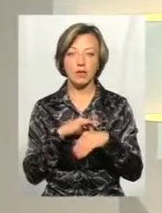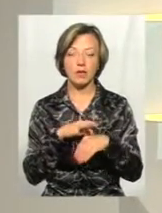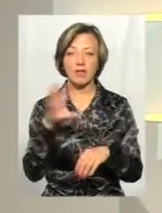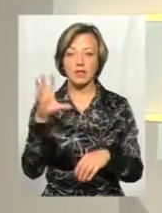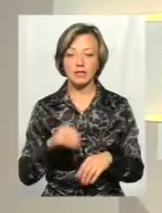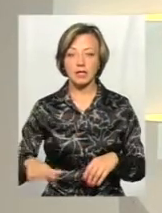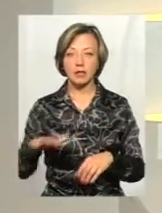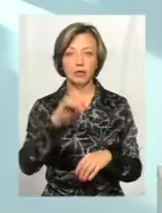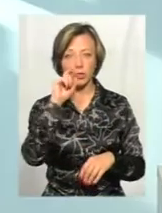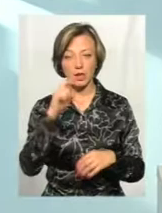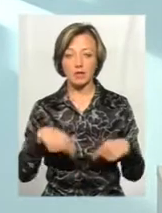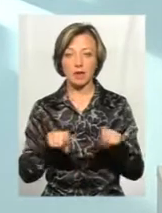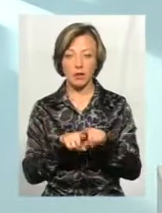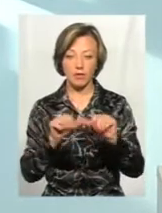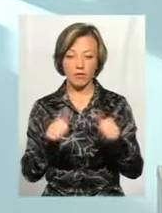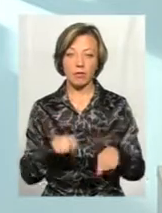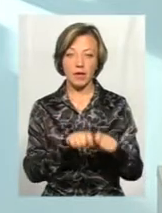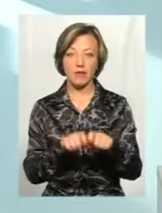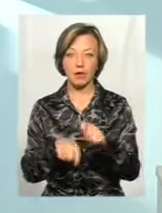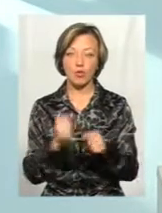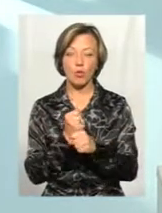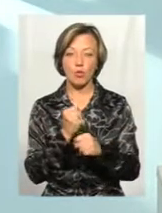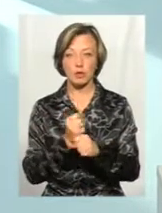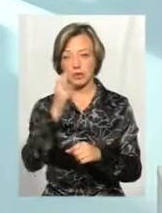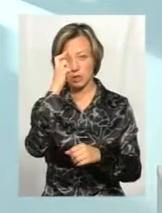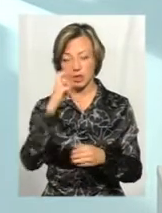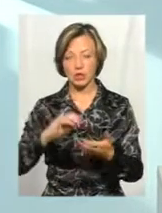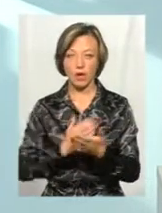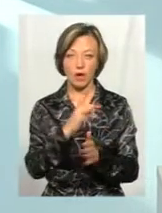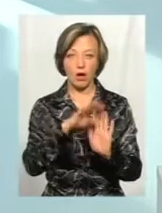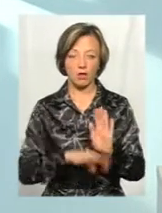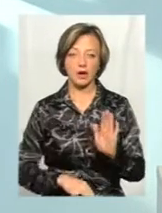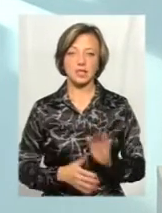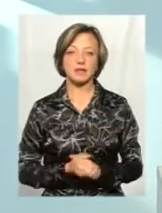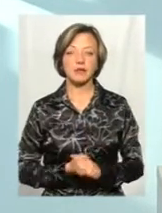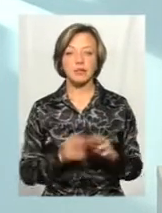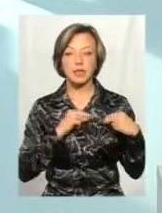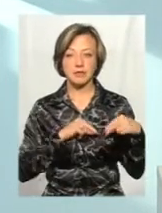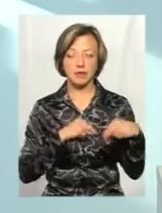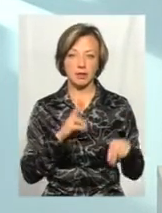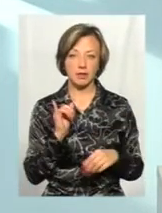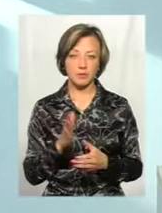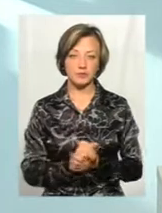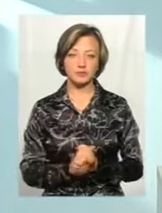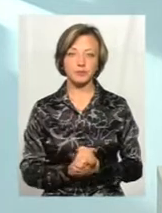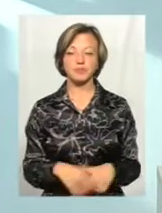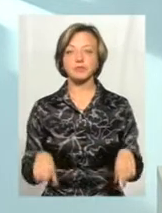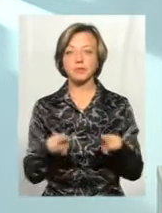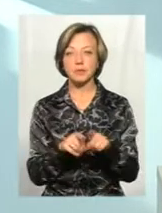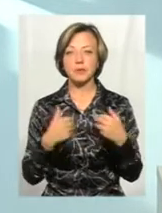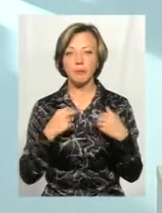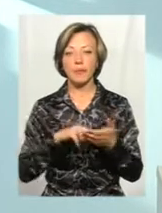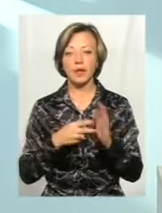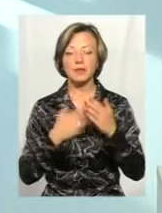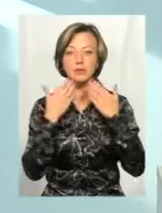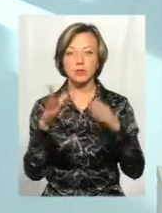всій території України такого роду перевірка роботи власне цих працівників Держгеокадастру. Так само я планую звернутися